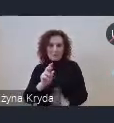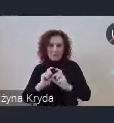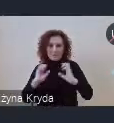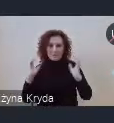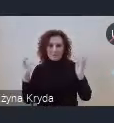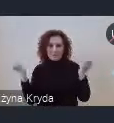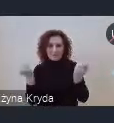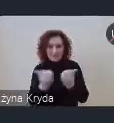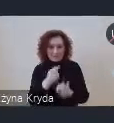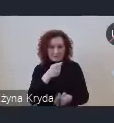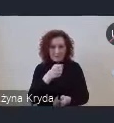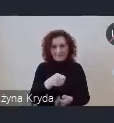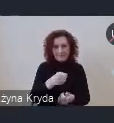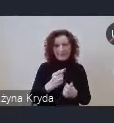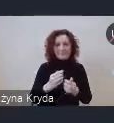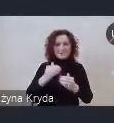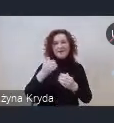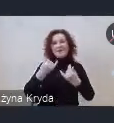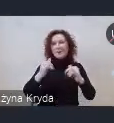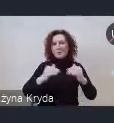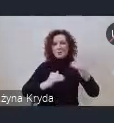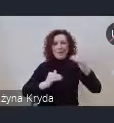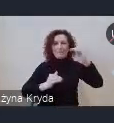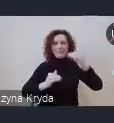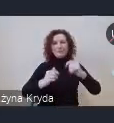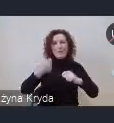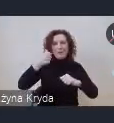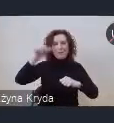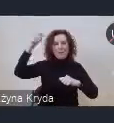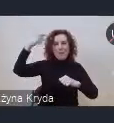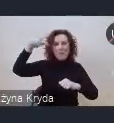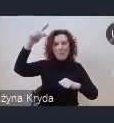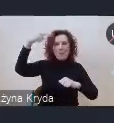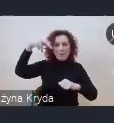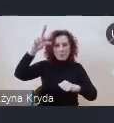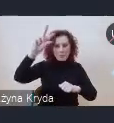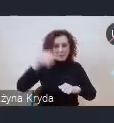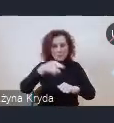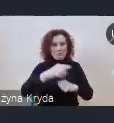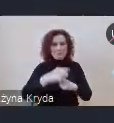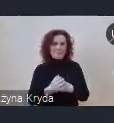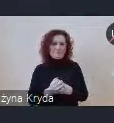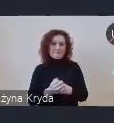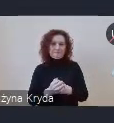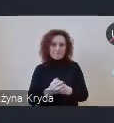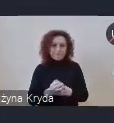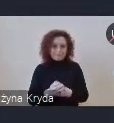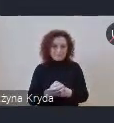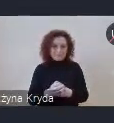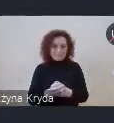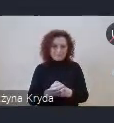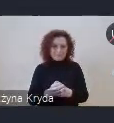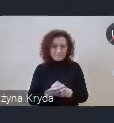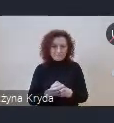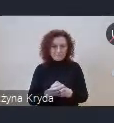ma kilka poziomów trybun to jest komunikacja między poziomami A to jest komunikacja tutaj mam nadzieję że to moją myszkę widać